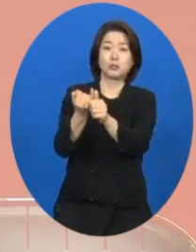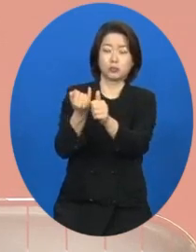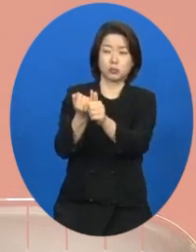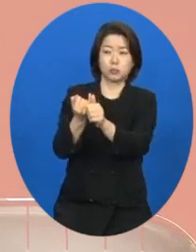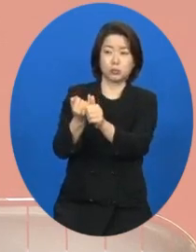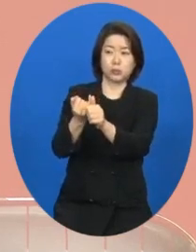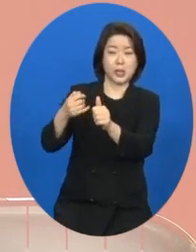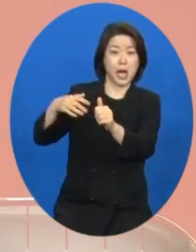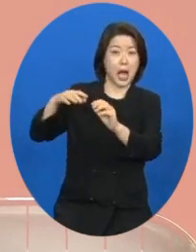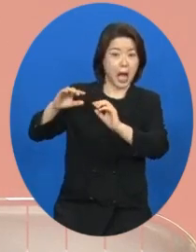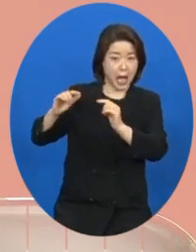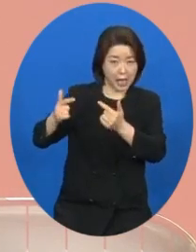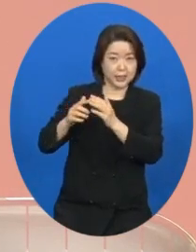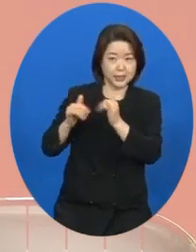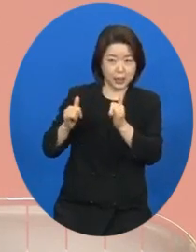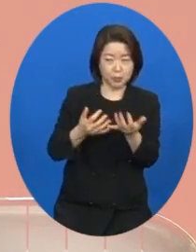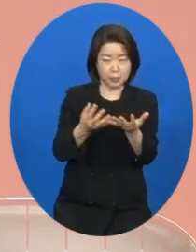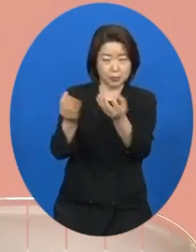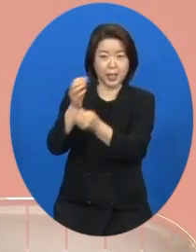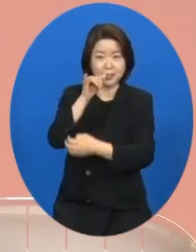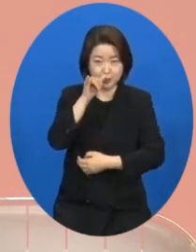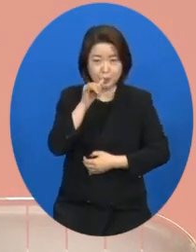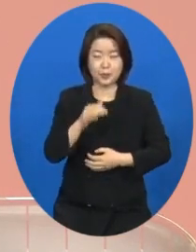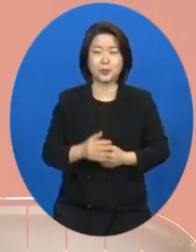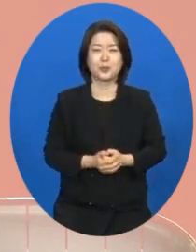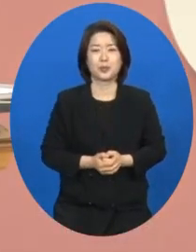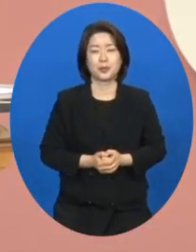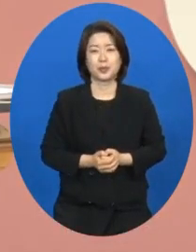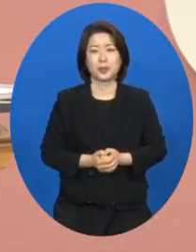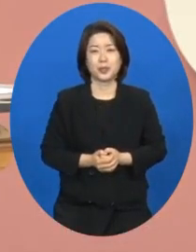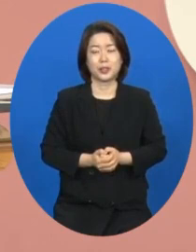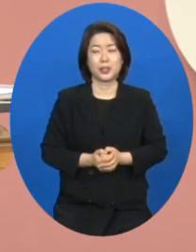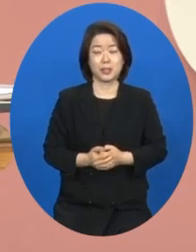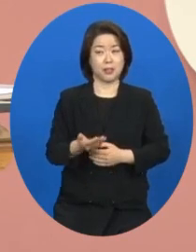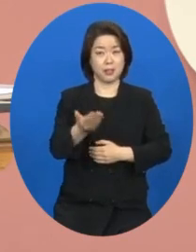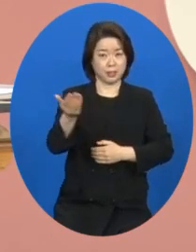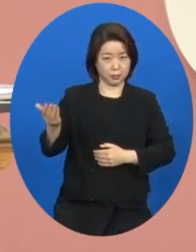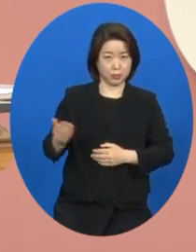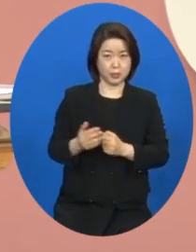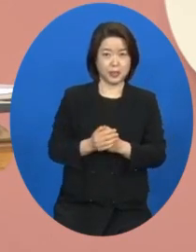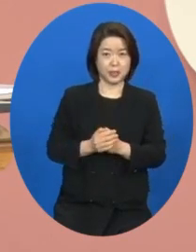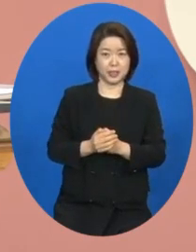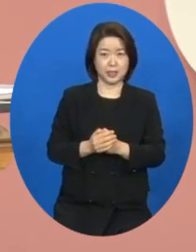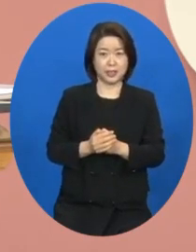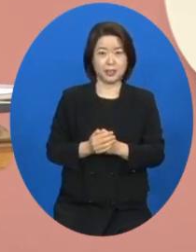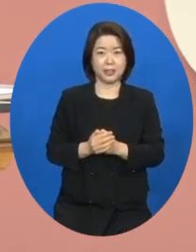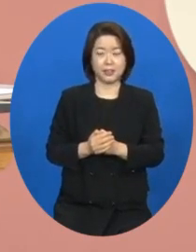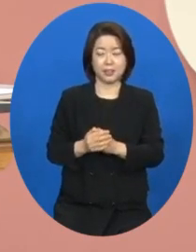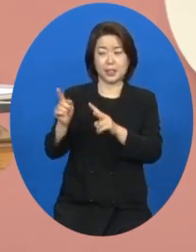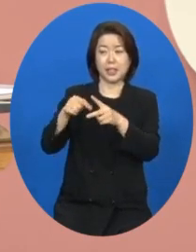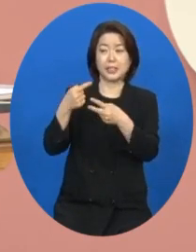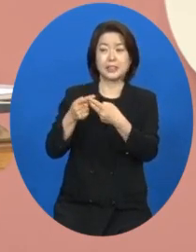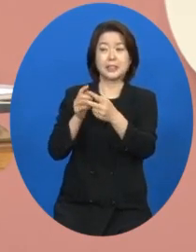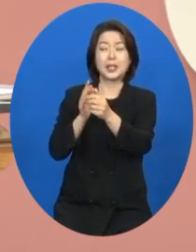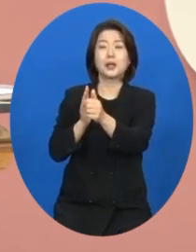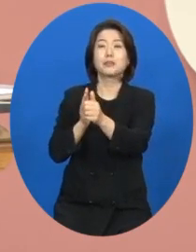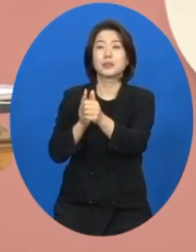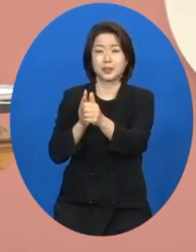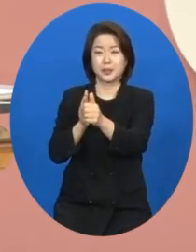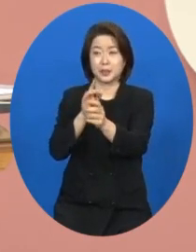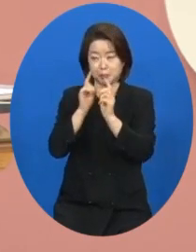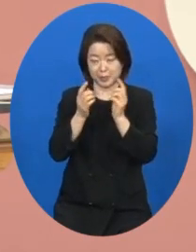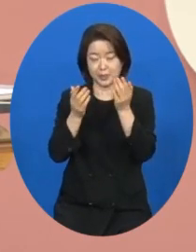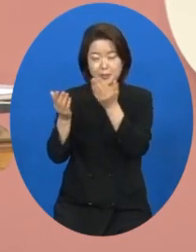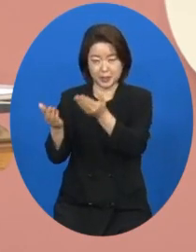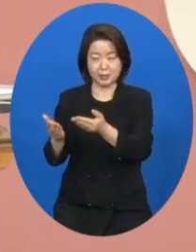부부이시지 않으신 분들이 꽤 있으실 겁니다. 그분들에게 한번 양해의 말씀도 드려야 될